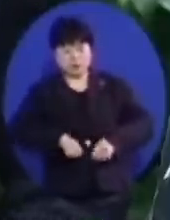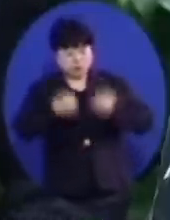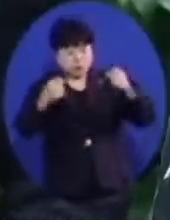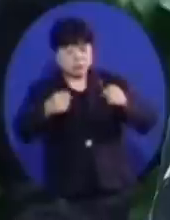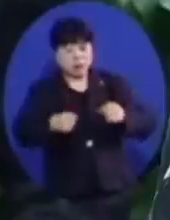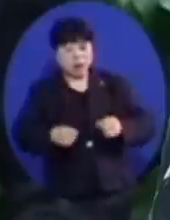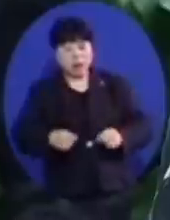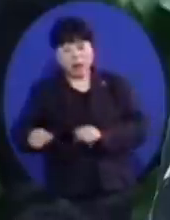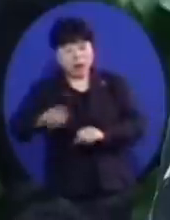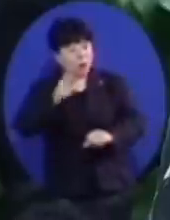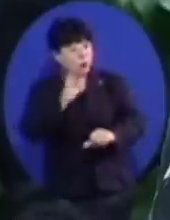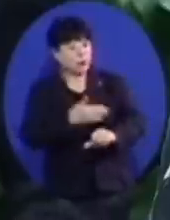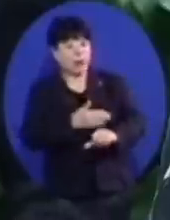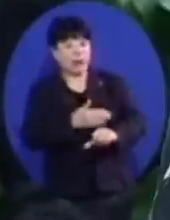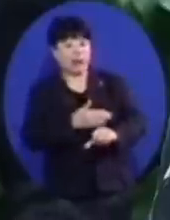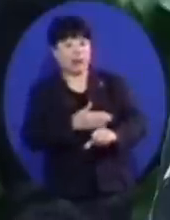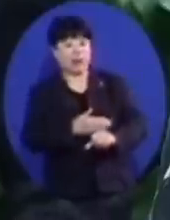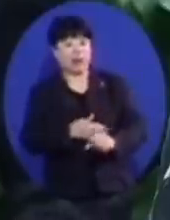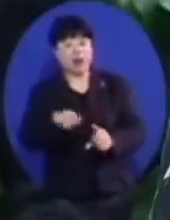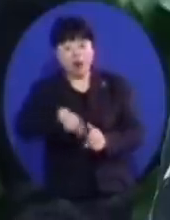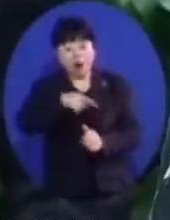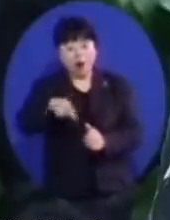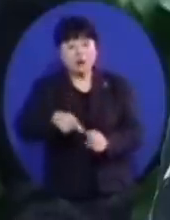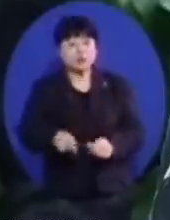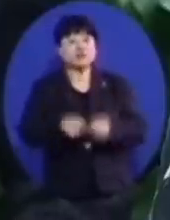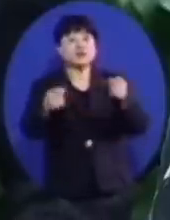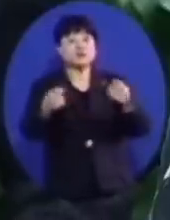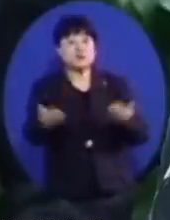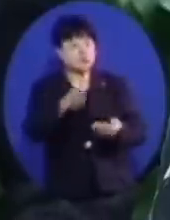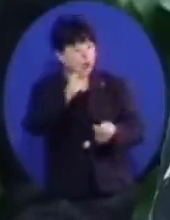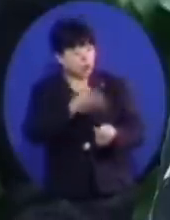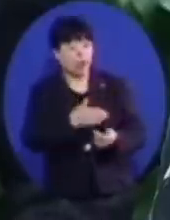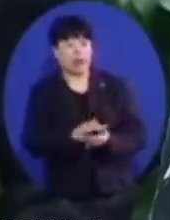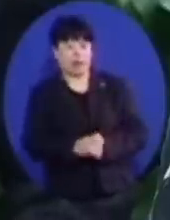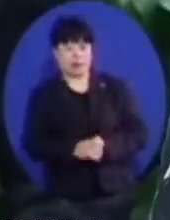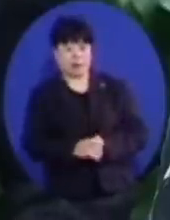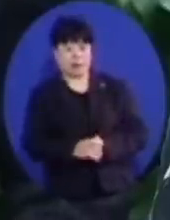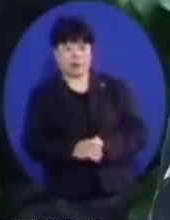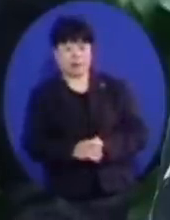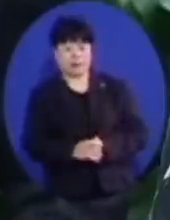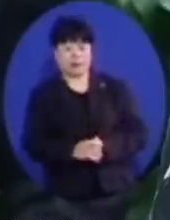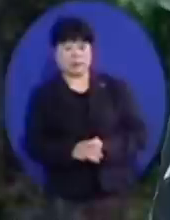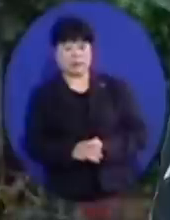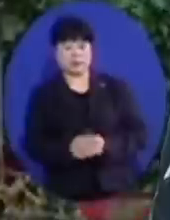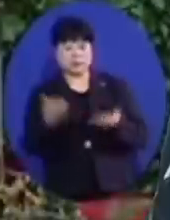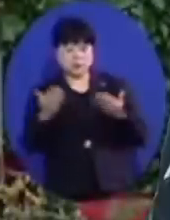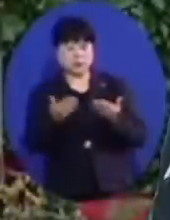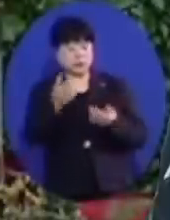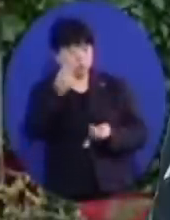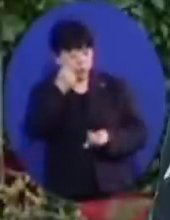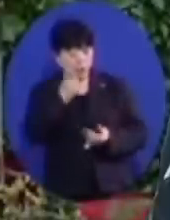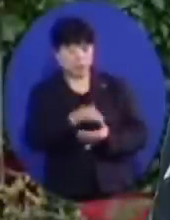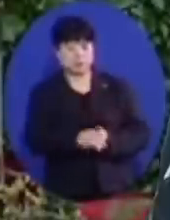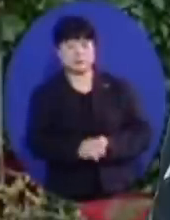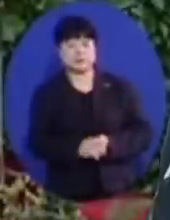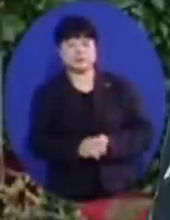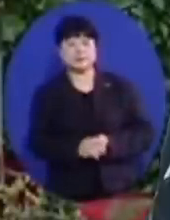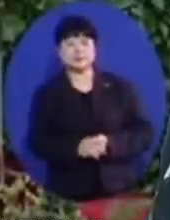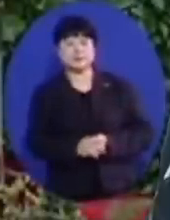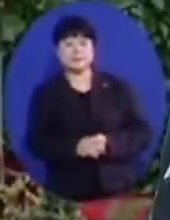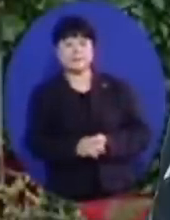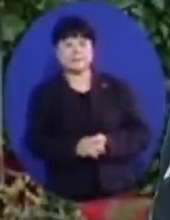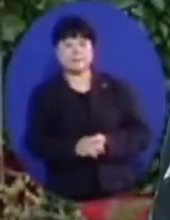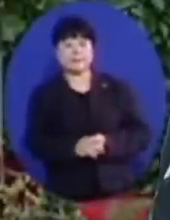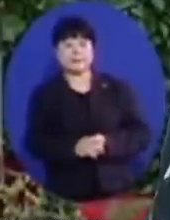꼼짝 못해요 허리를 다치면 노동도 못해요 보이지 못해요